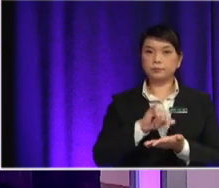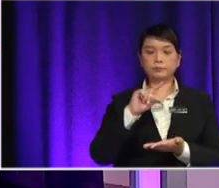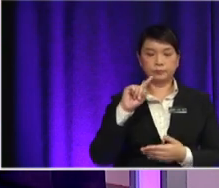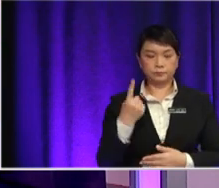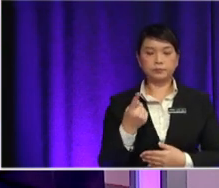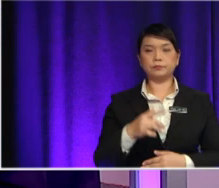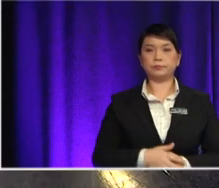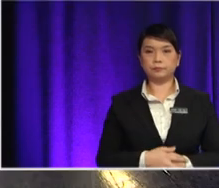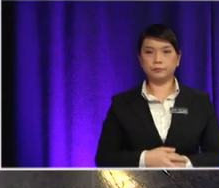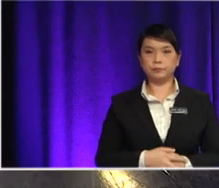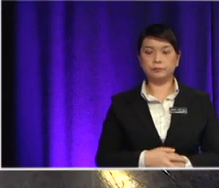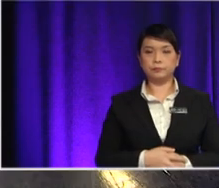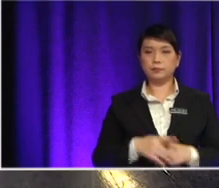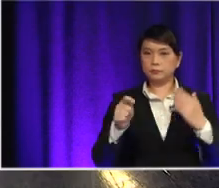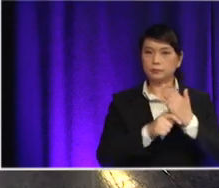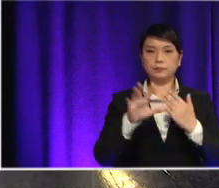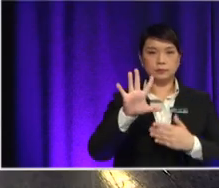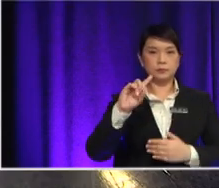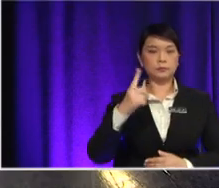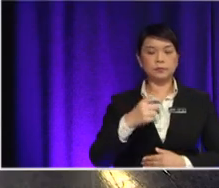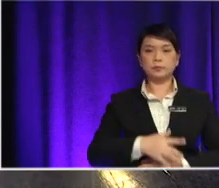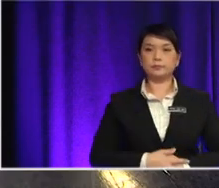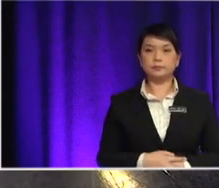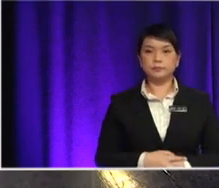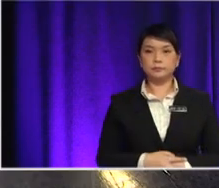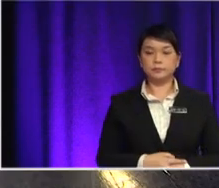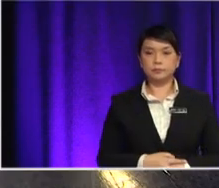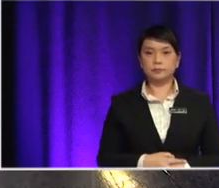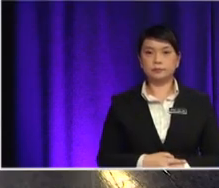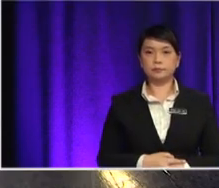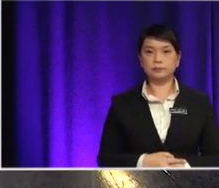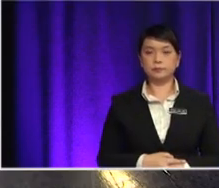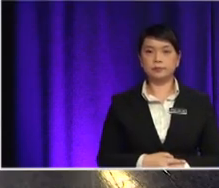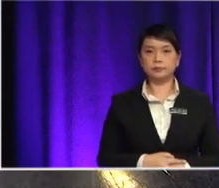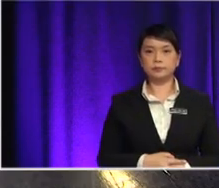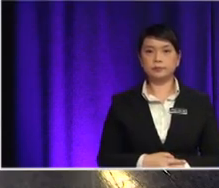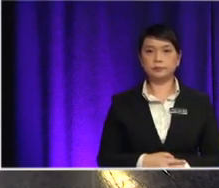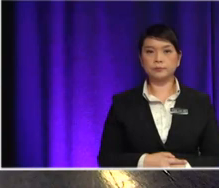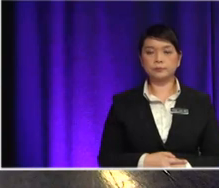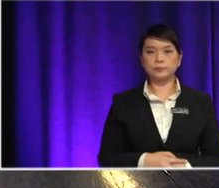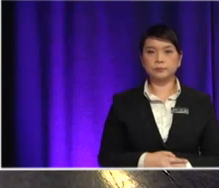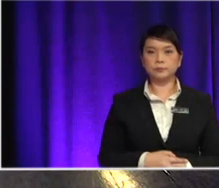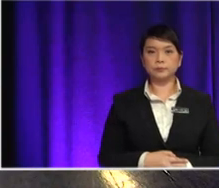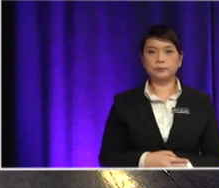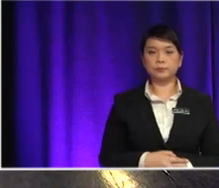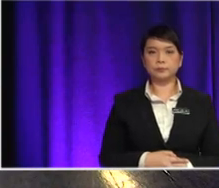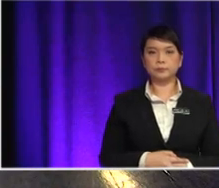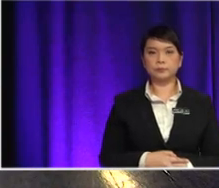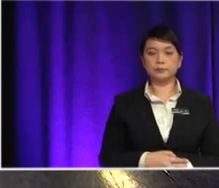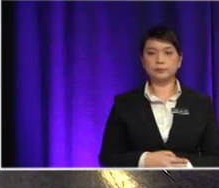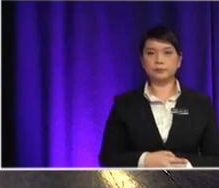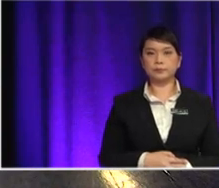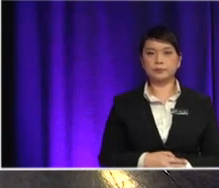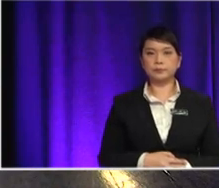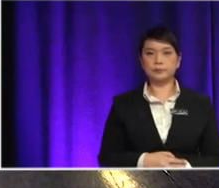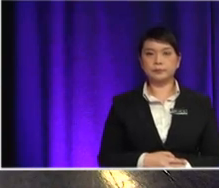ke, salah ke, kita guna kaedah ini. Okey. Boleh ya murid-murid? Boleh tak murid-murid boleh saya di Google Meet? Kalau boleh, boleh